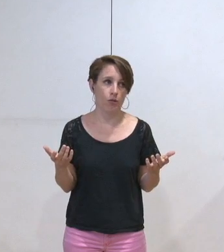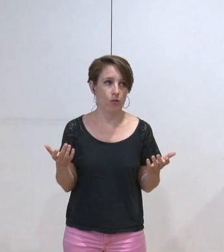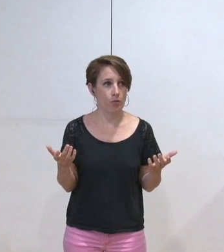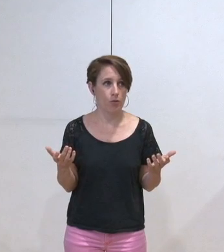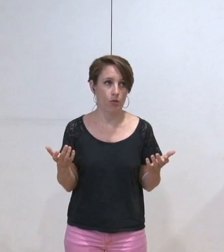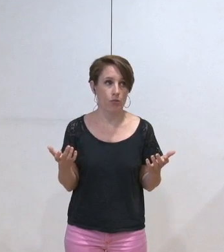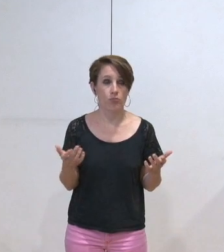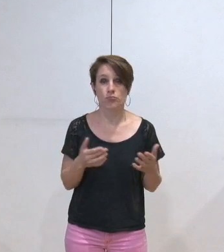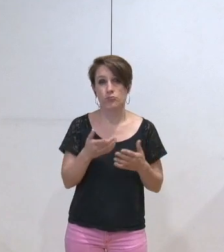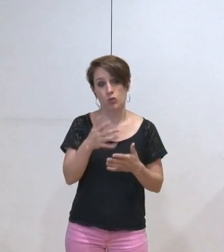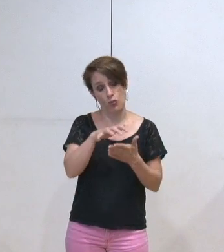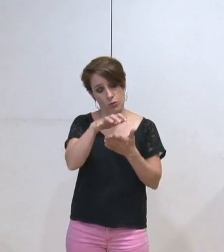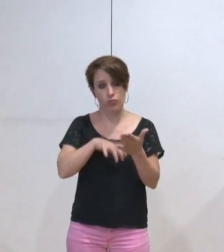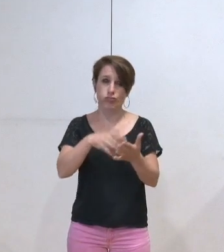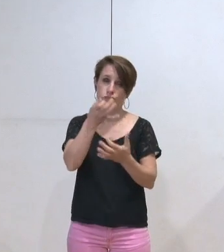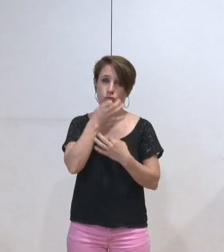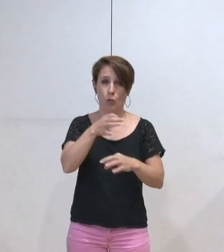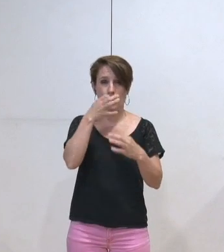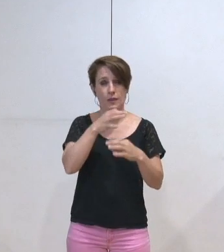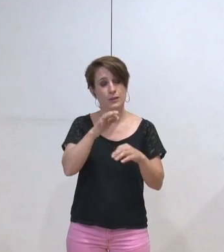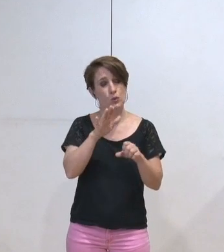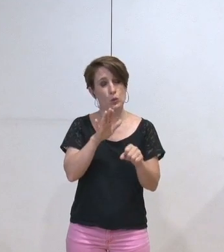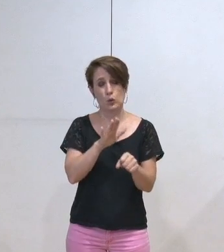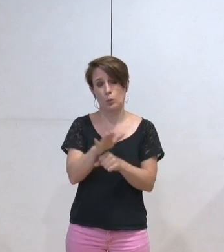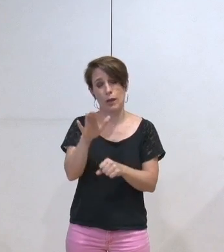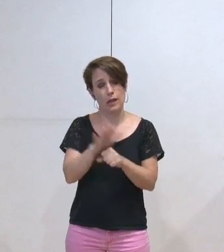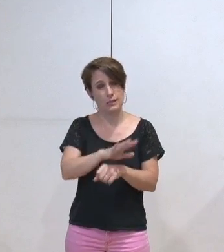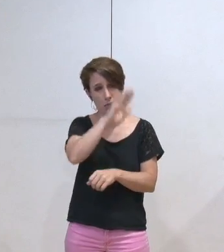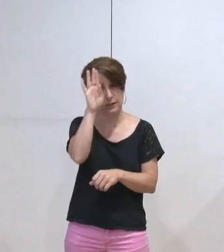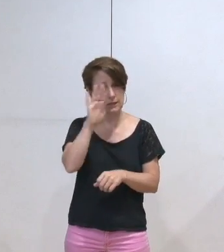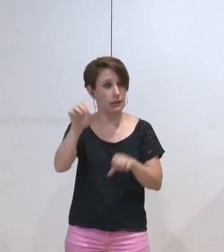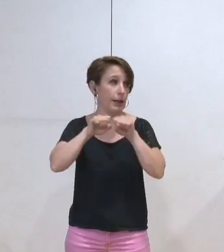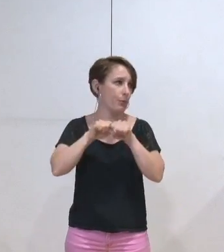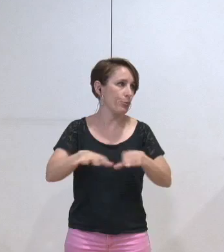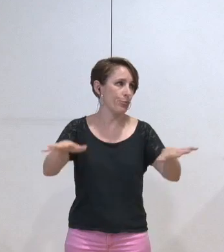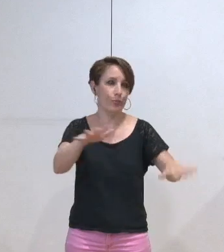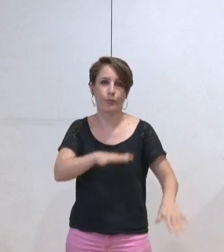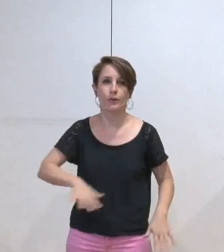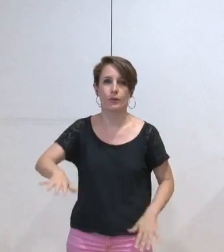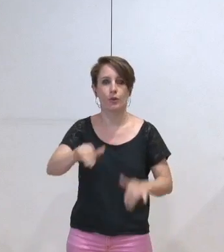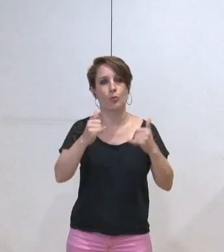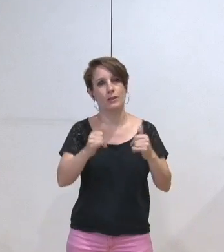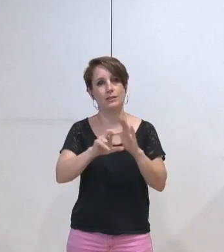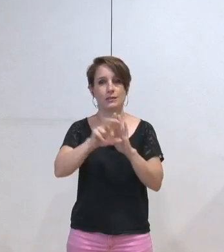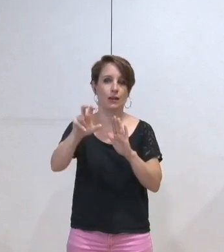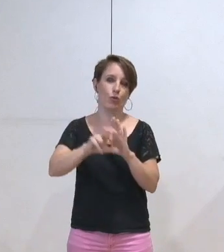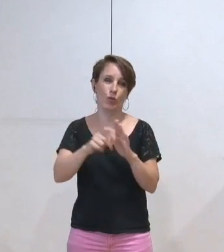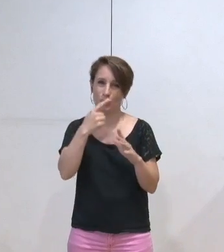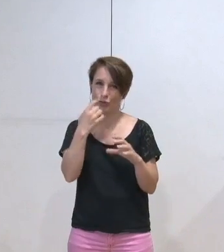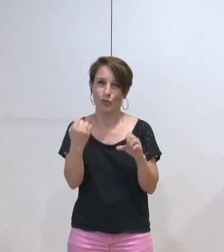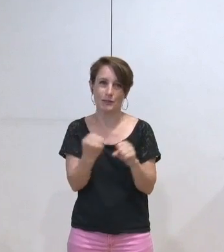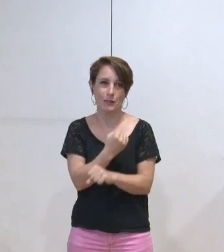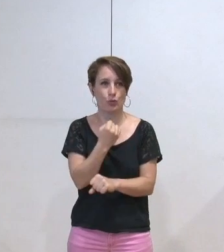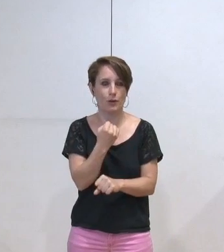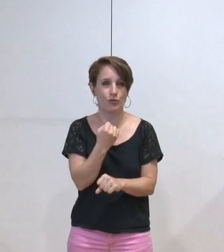concitoyens si on veut leur faire mesurer ce qui est réellement le projet et la vision politique du Front